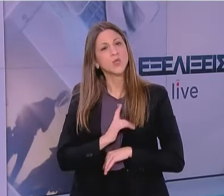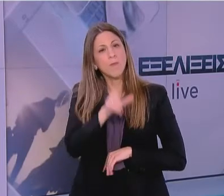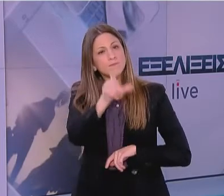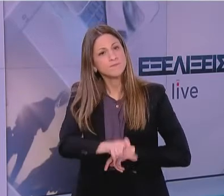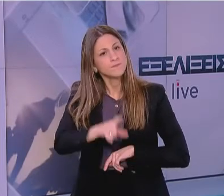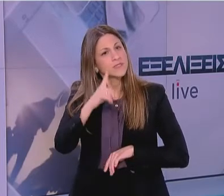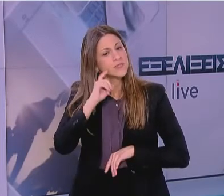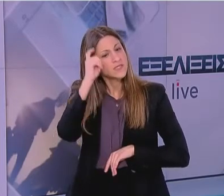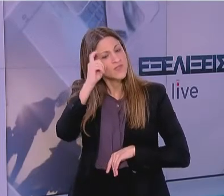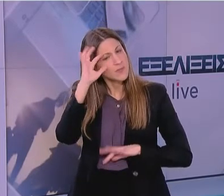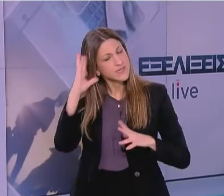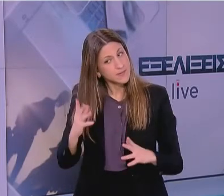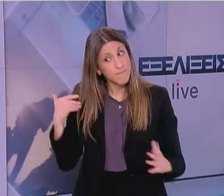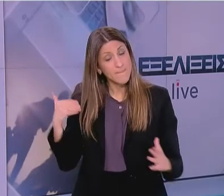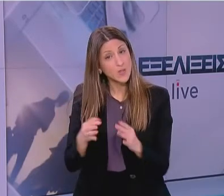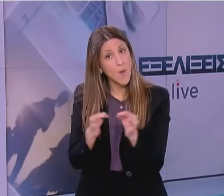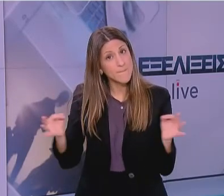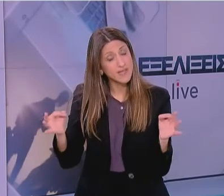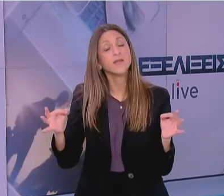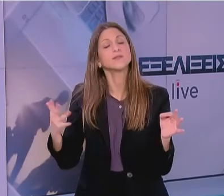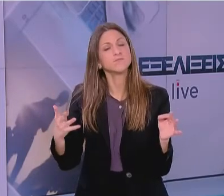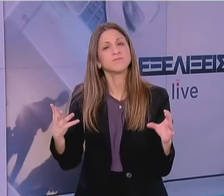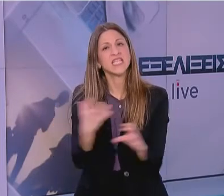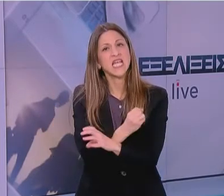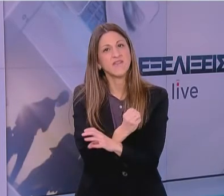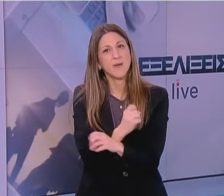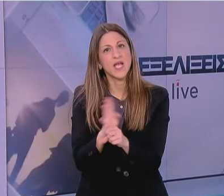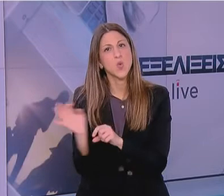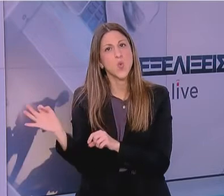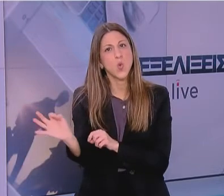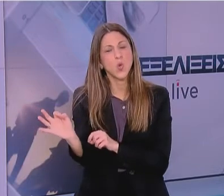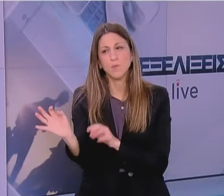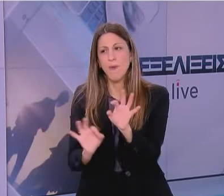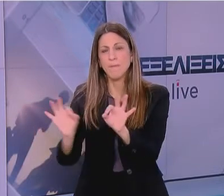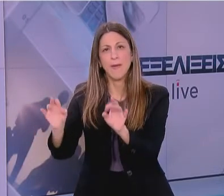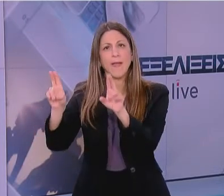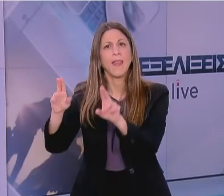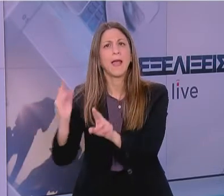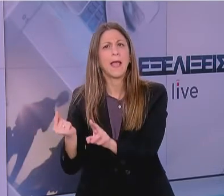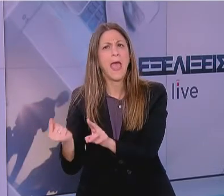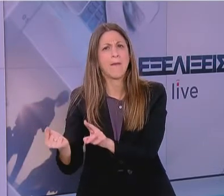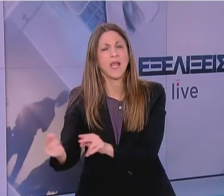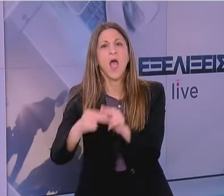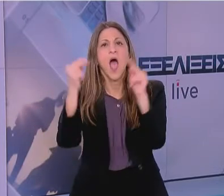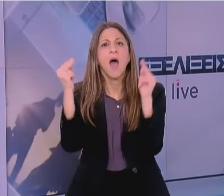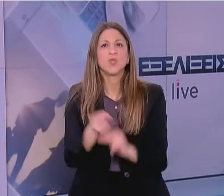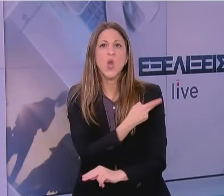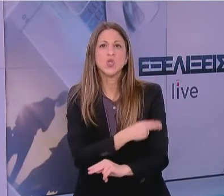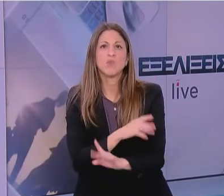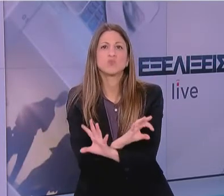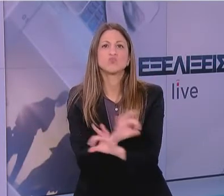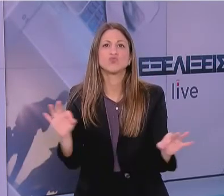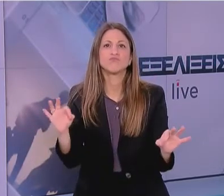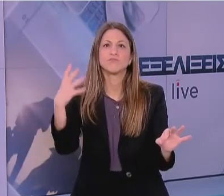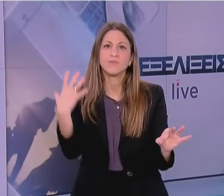μας, έχουμε καταφέρει να διατηρήσουμε τη μετάδοση του ιού σε χαμηλά επίπεδα και το σύστημα υγείας να είναι σε λειτουργική